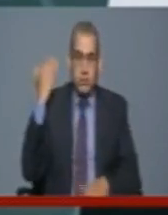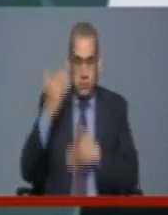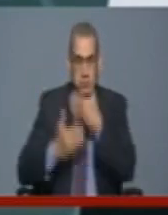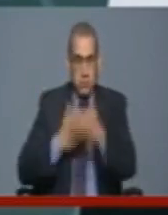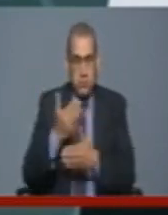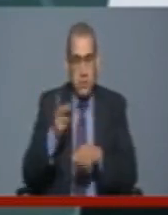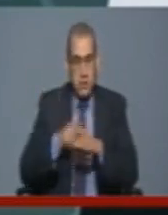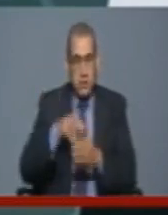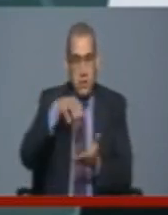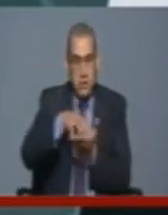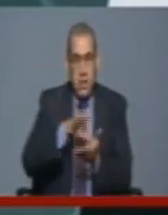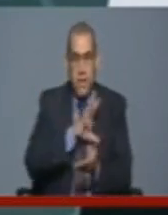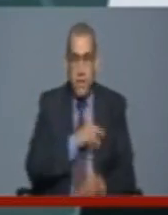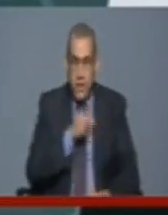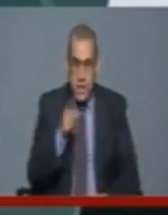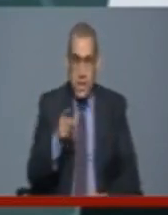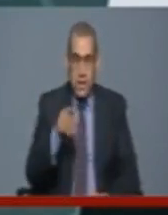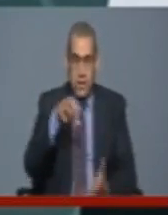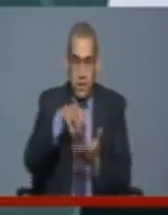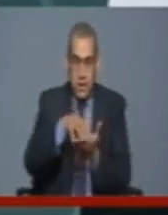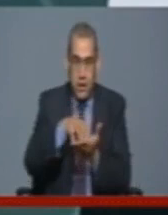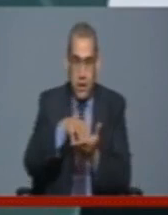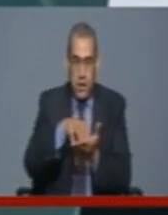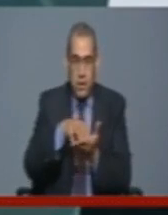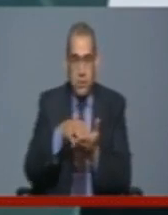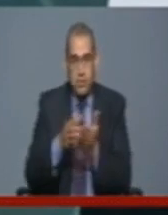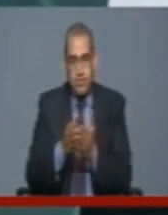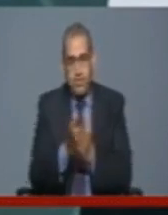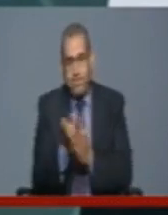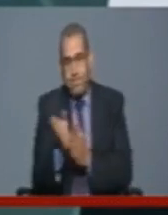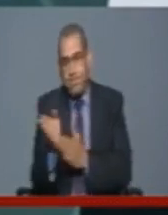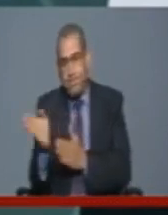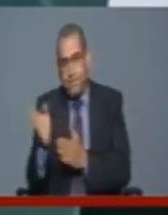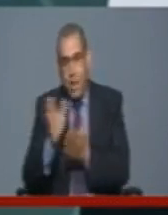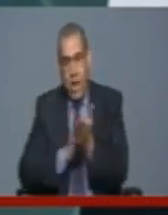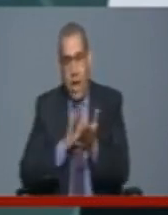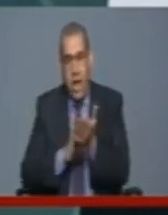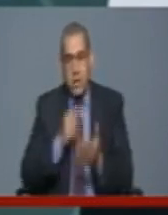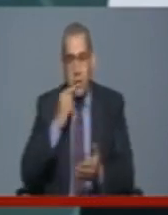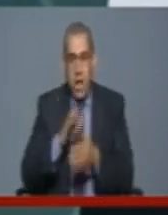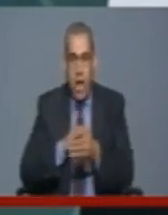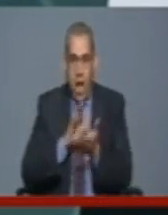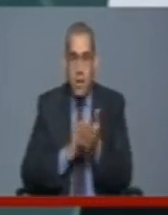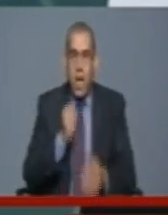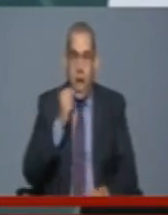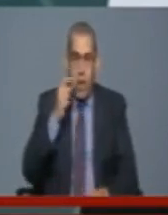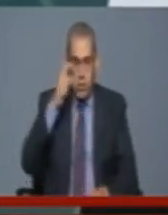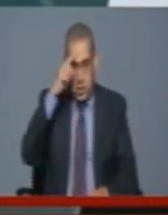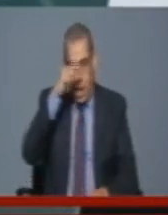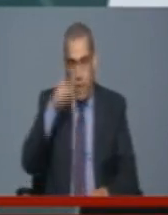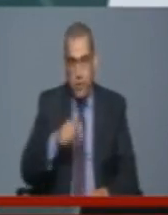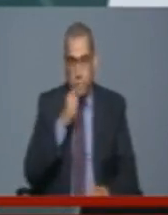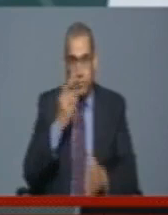القضية الفلسطينية منحنى شديد الخطورة والحساسية في ظل